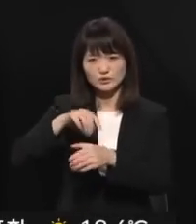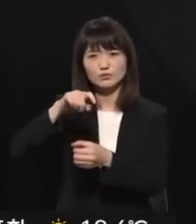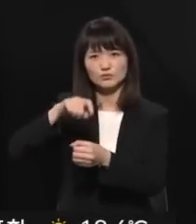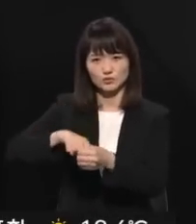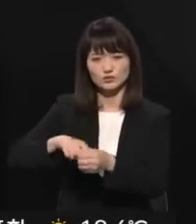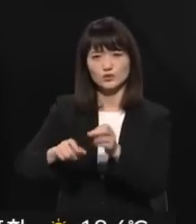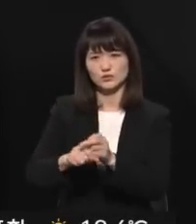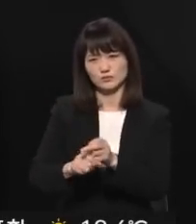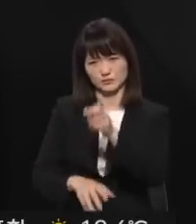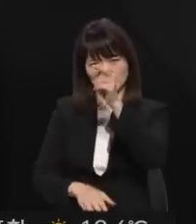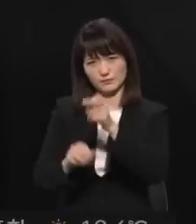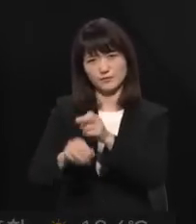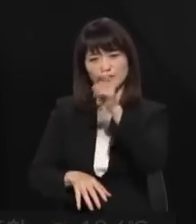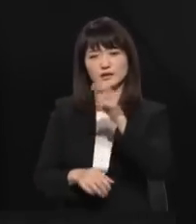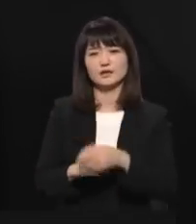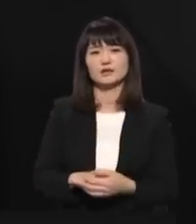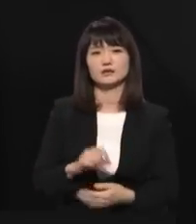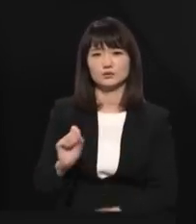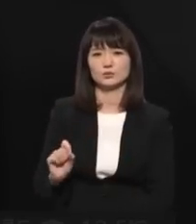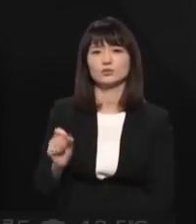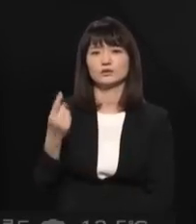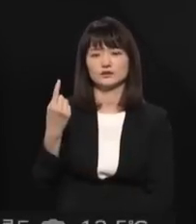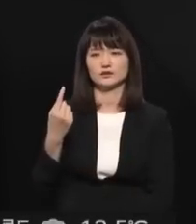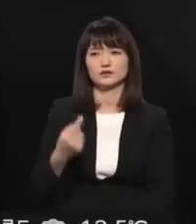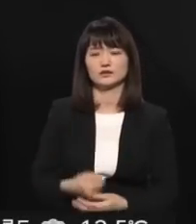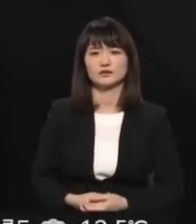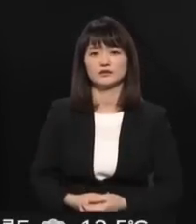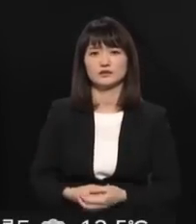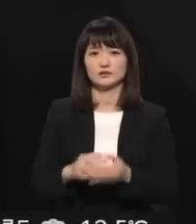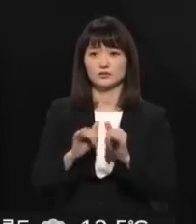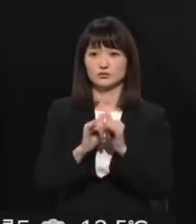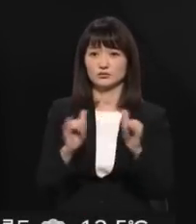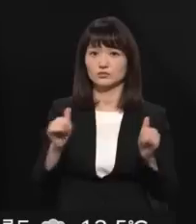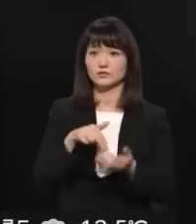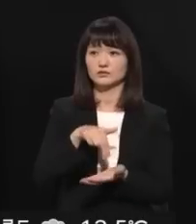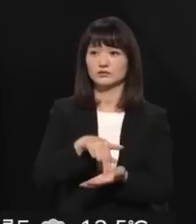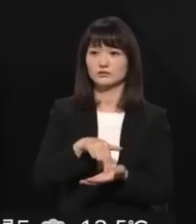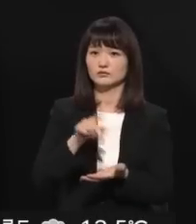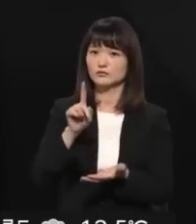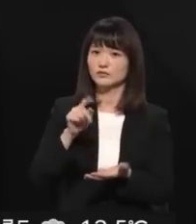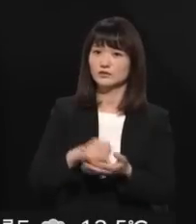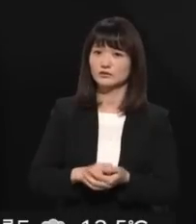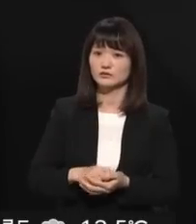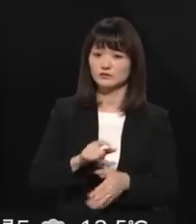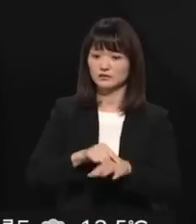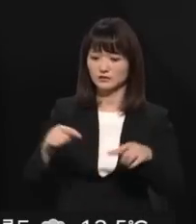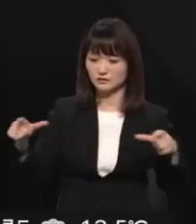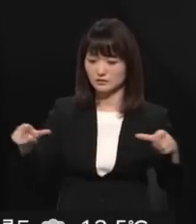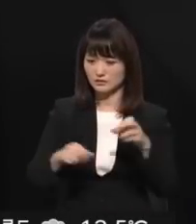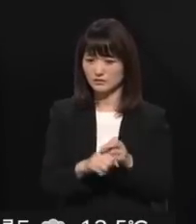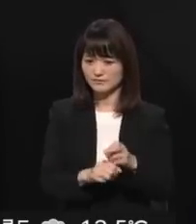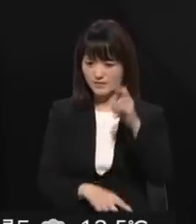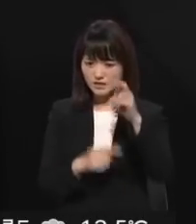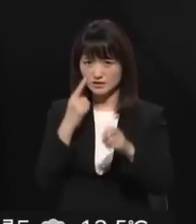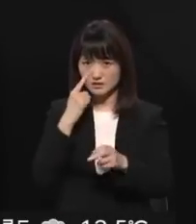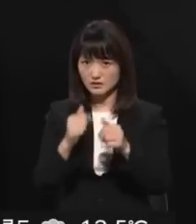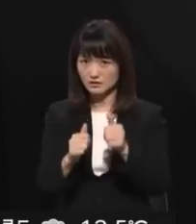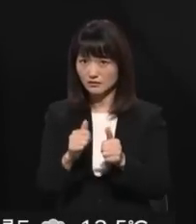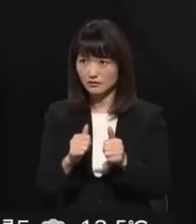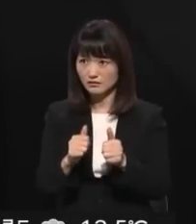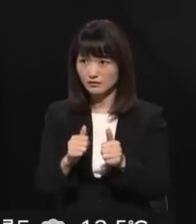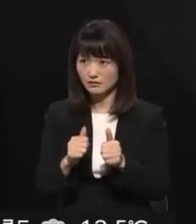건데 이 사고를 겪은 우리 국민들 입장에서 우리 지역 근처에서 미사일 시험을 한대? 라고